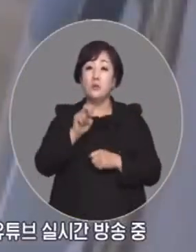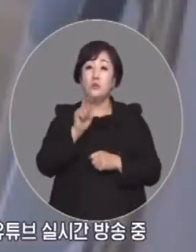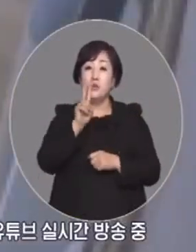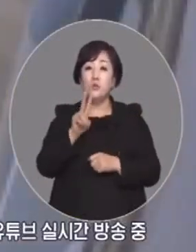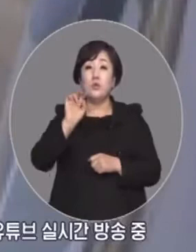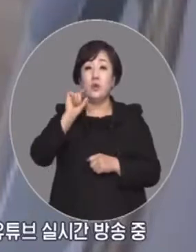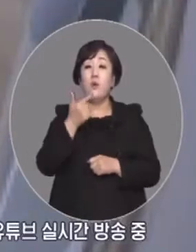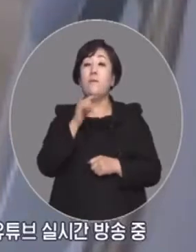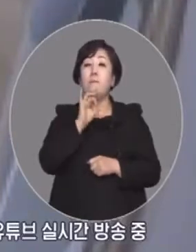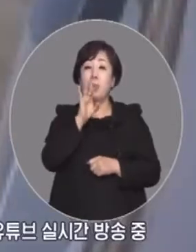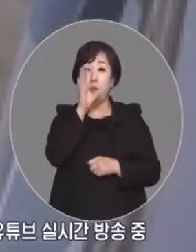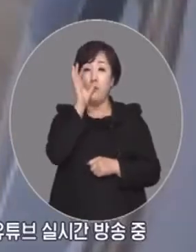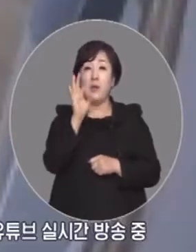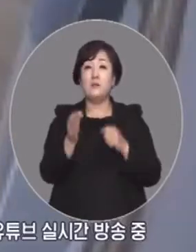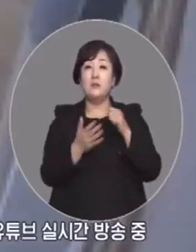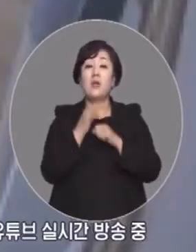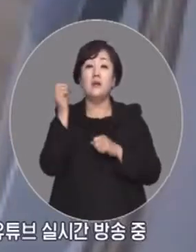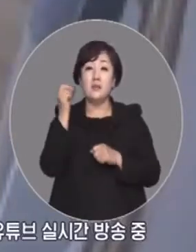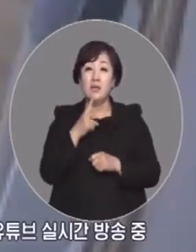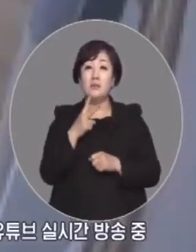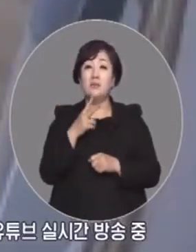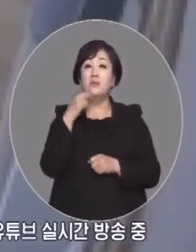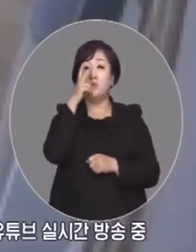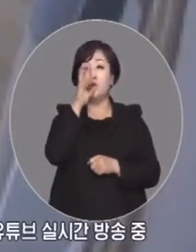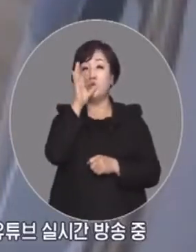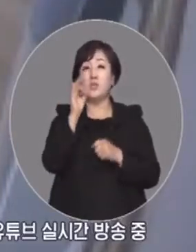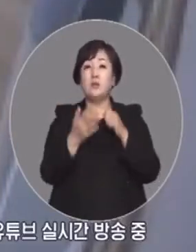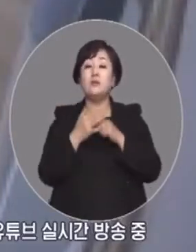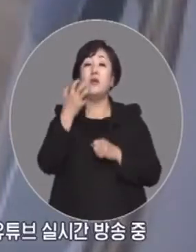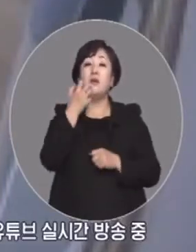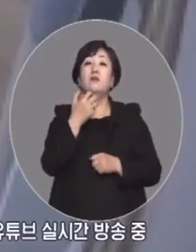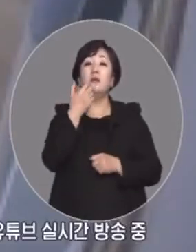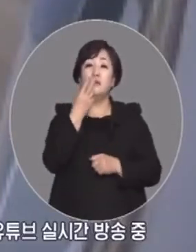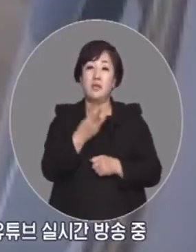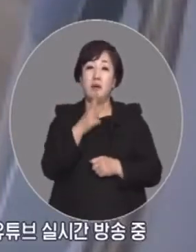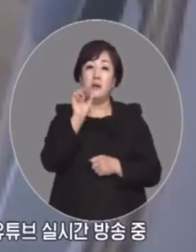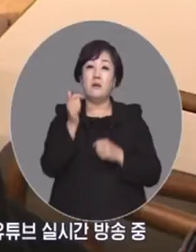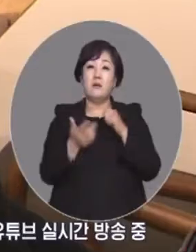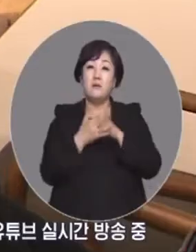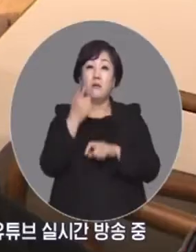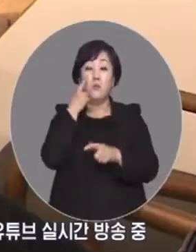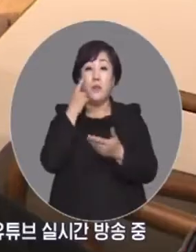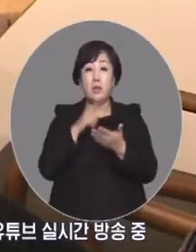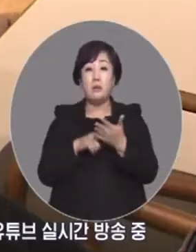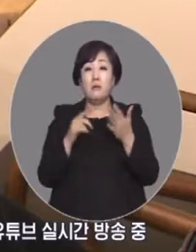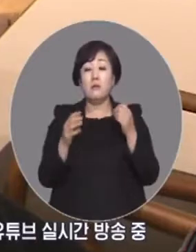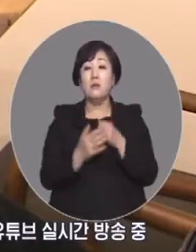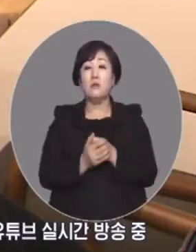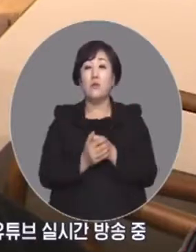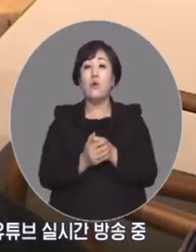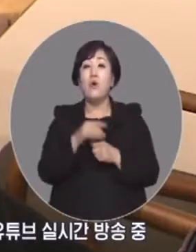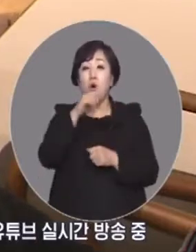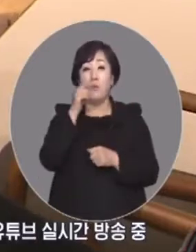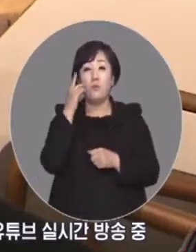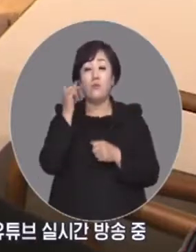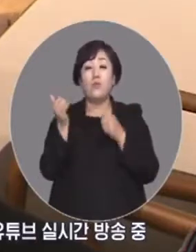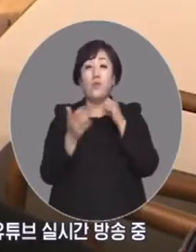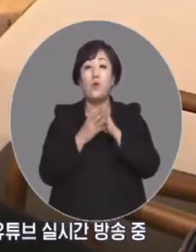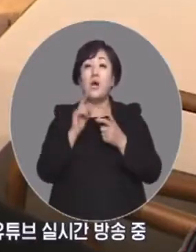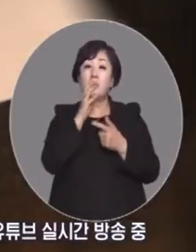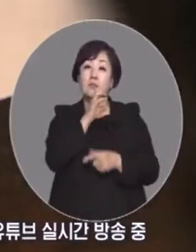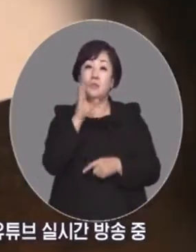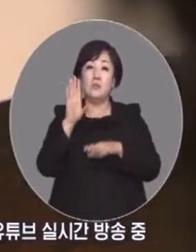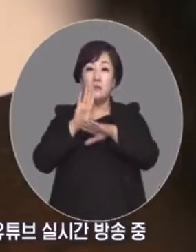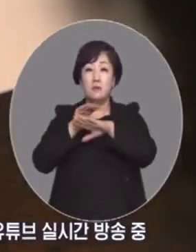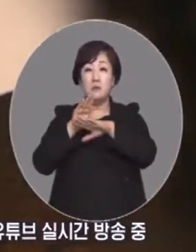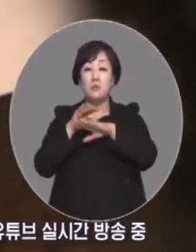22건밖에 찾지 못했지만 재수사에선 학대 행위 83건이 더 드러났습니다. 피해 부모가 CCTV 영상을